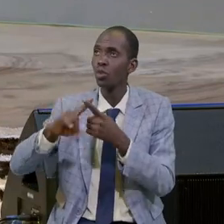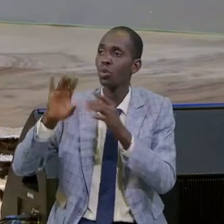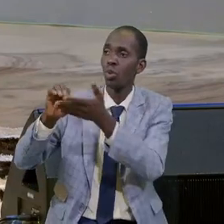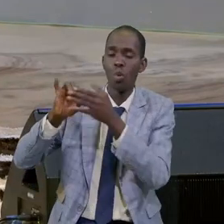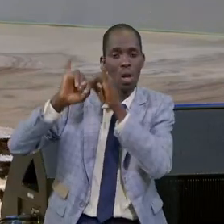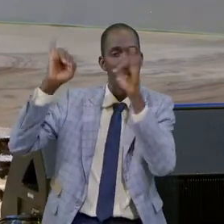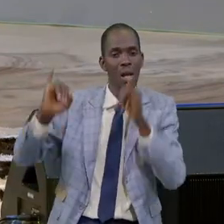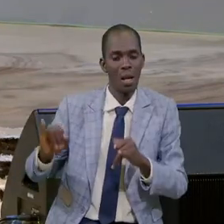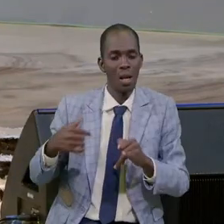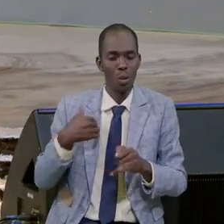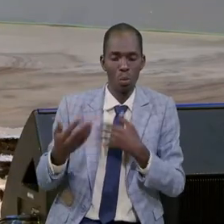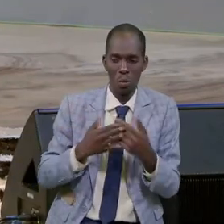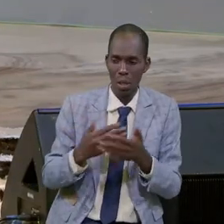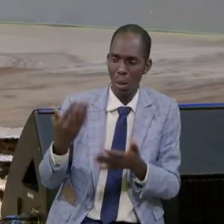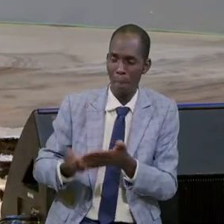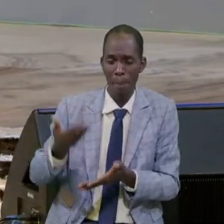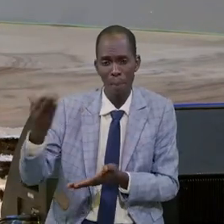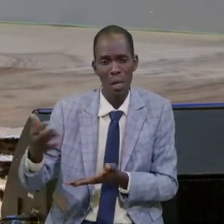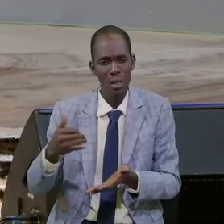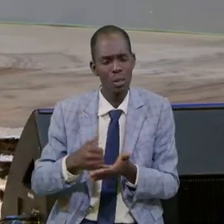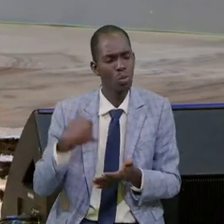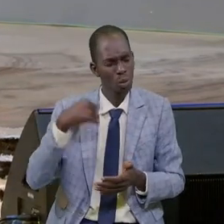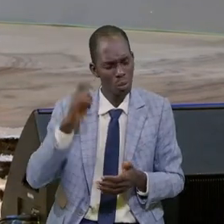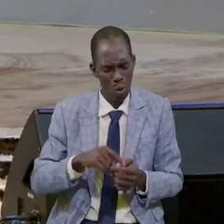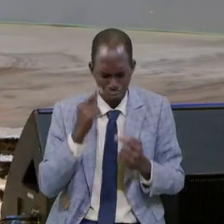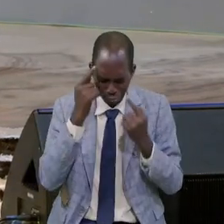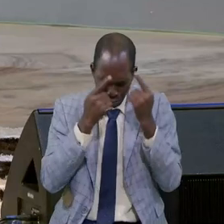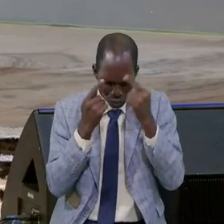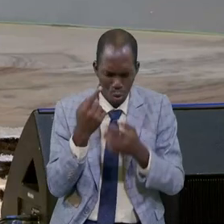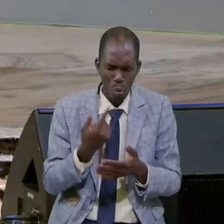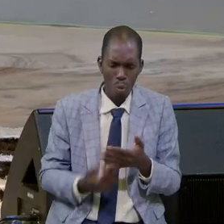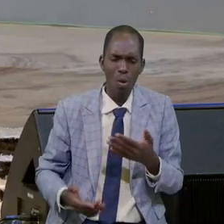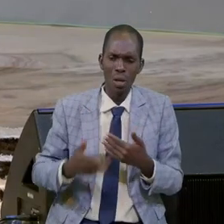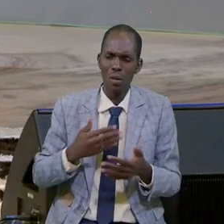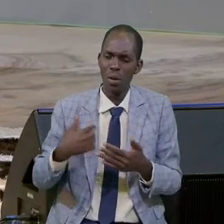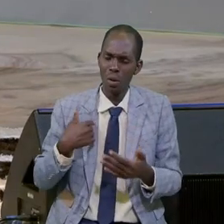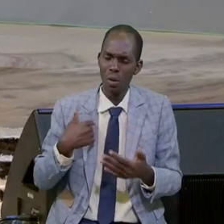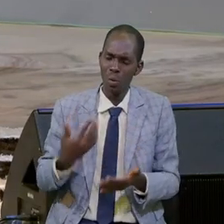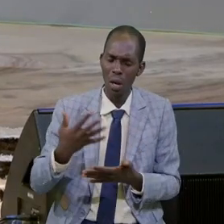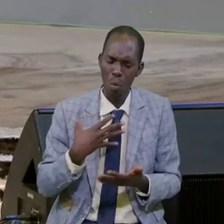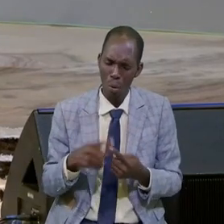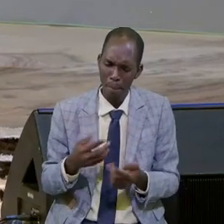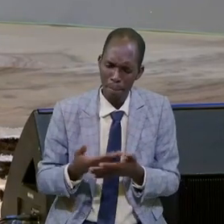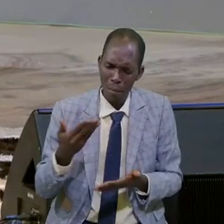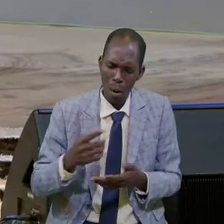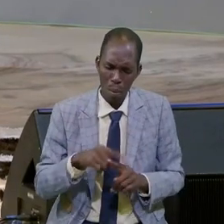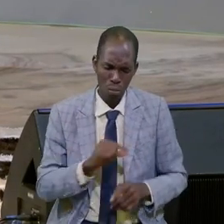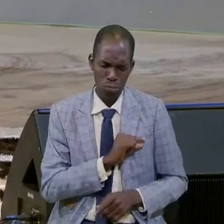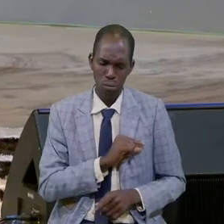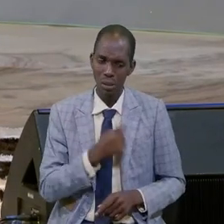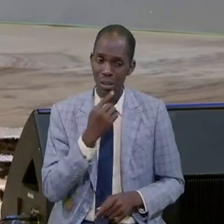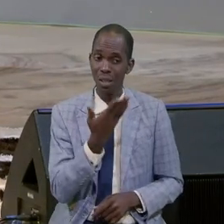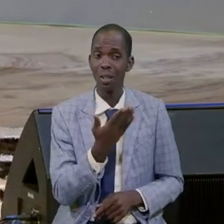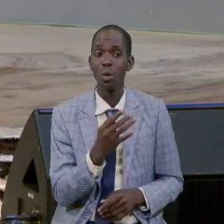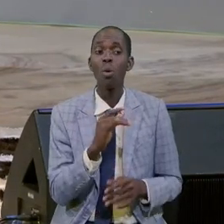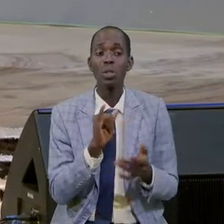et lorsqu'ils vont vouloir acheter quelque chose, ils vont vouloir examiner ce qu'ils achètent, si leur conscience leur dit, mais